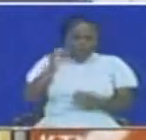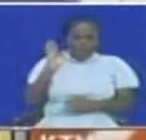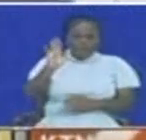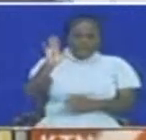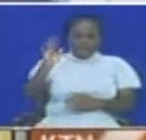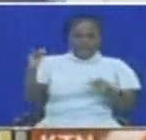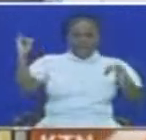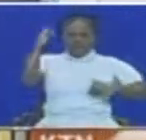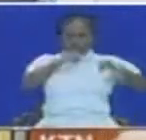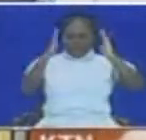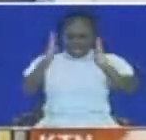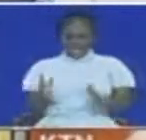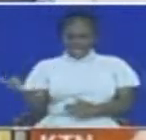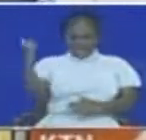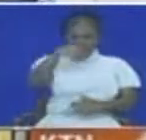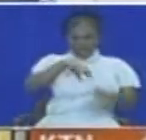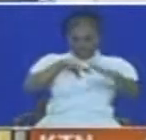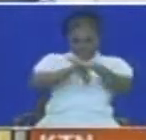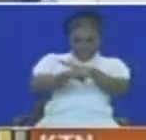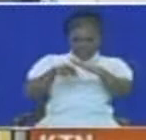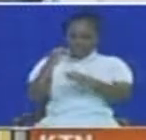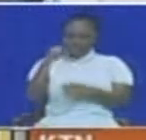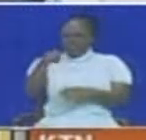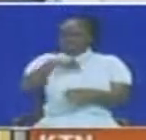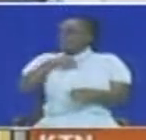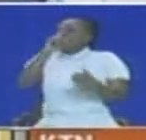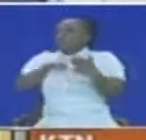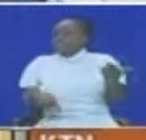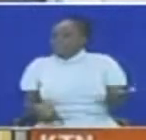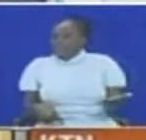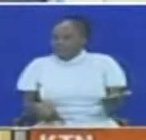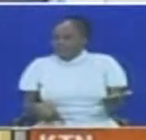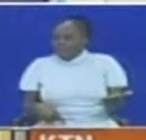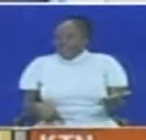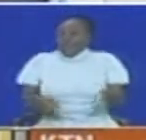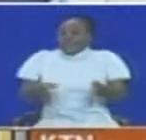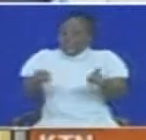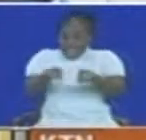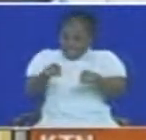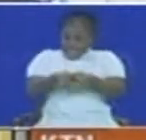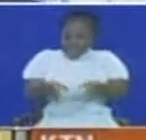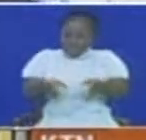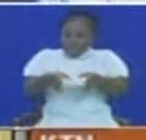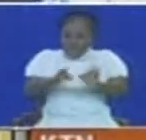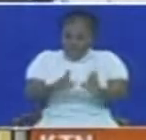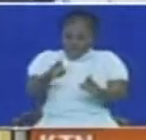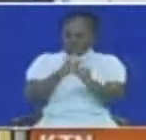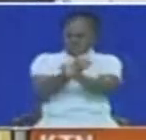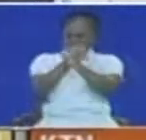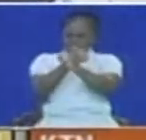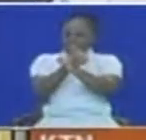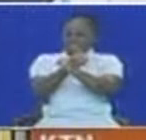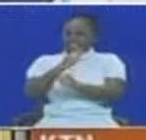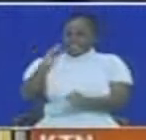foreigner comes and gains access to your homestead, what would you feel about it? It is in this way that we must jealously guard our country as